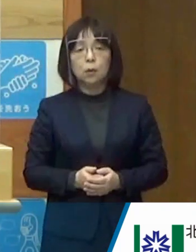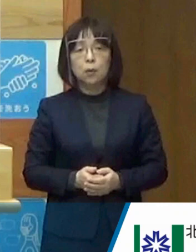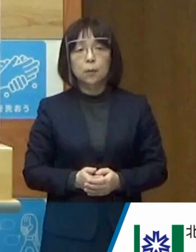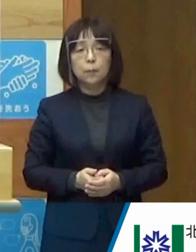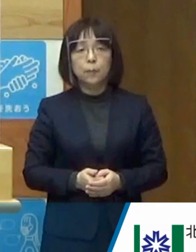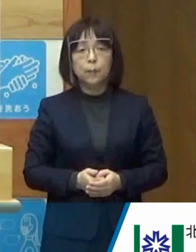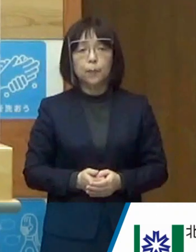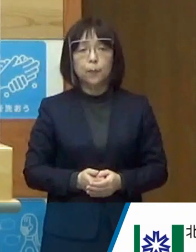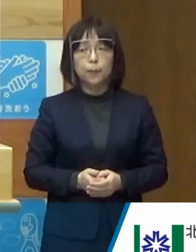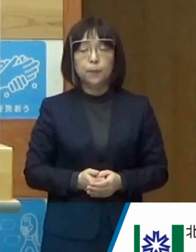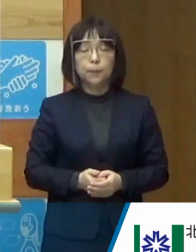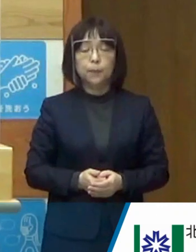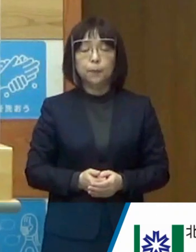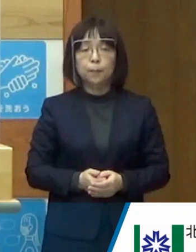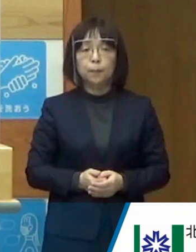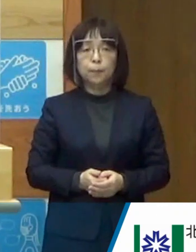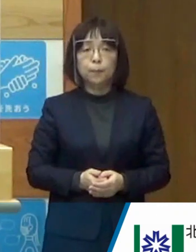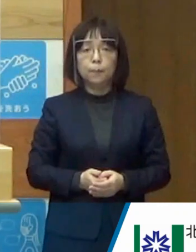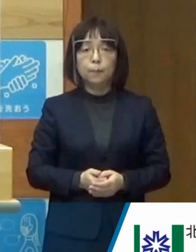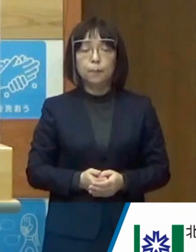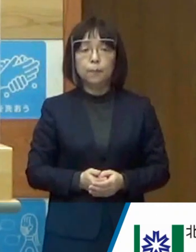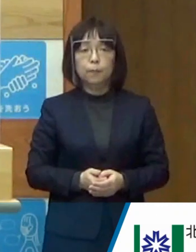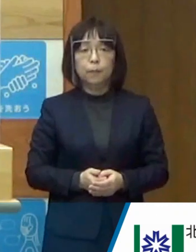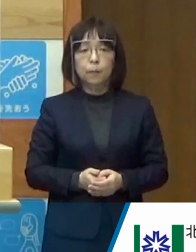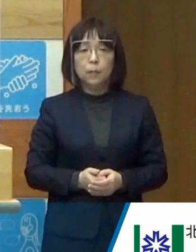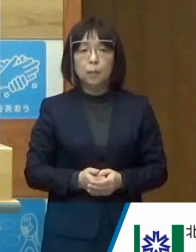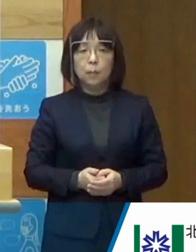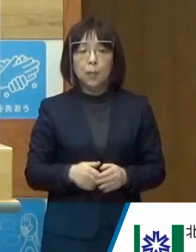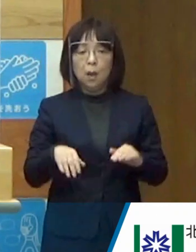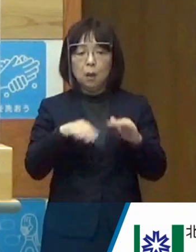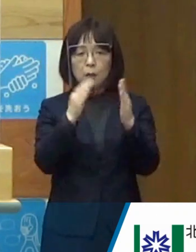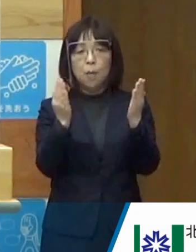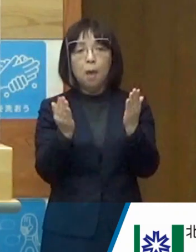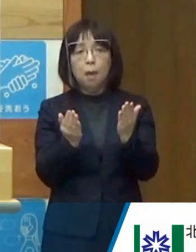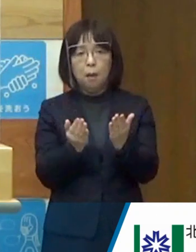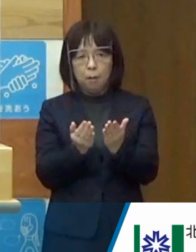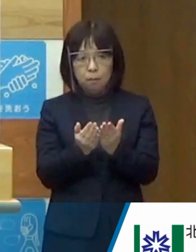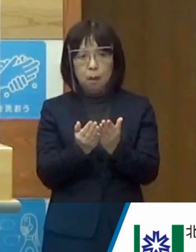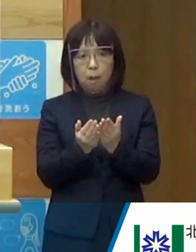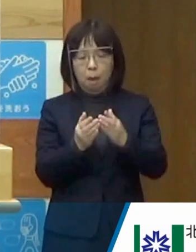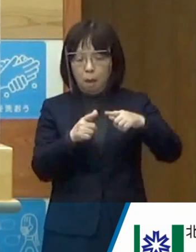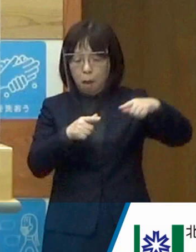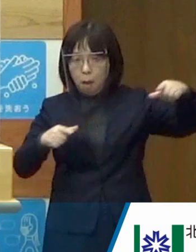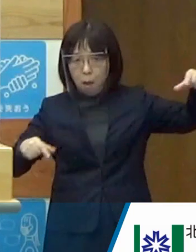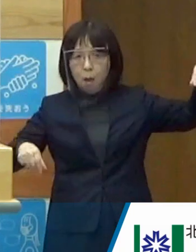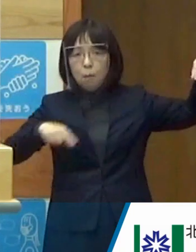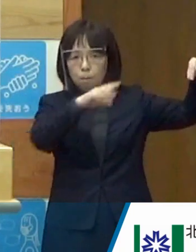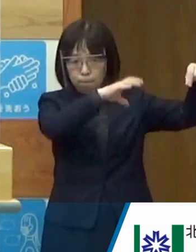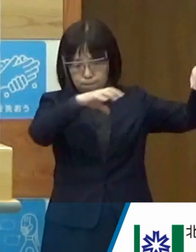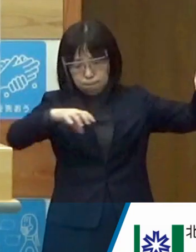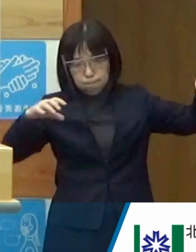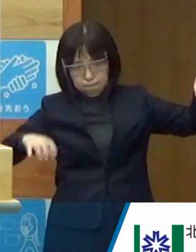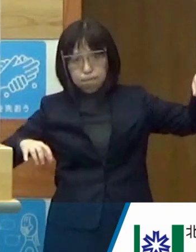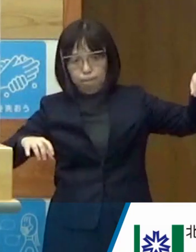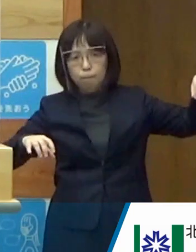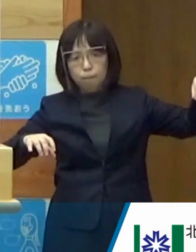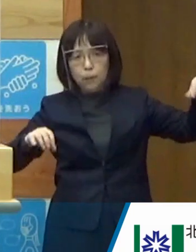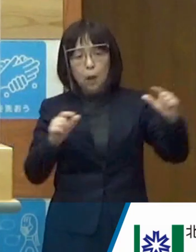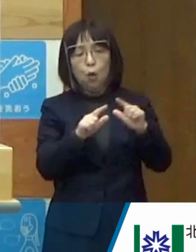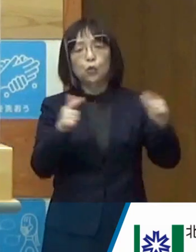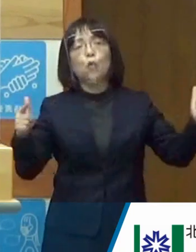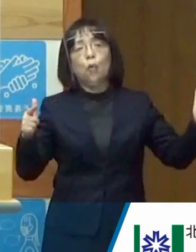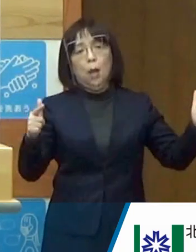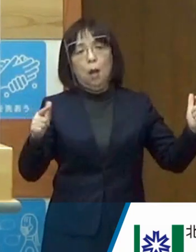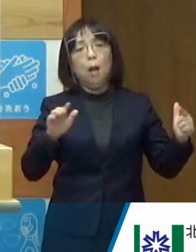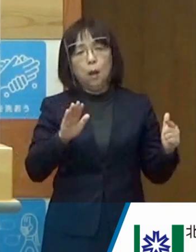ていることもありますけれども、このすべてのこの県で増加傾向という状況になっています